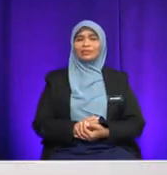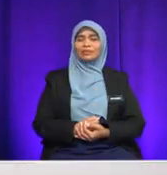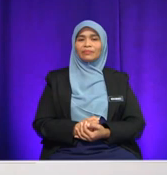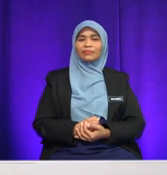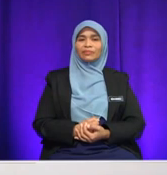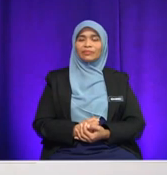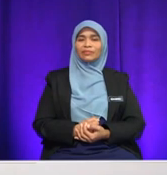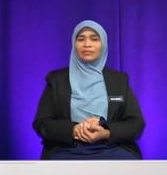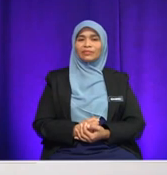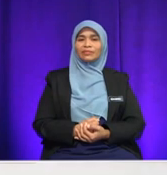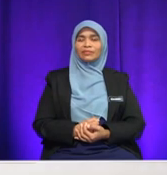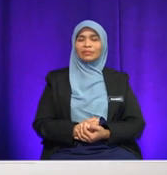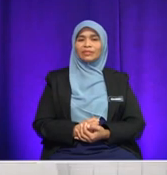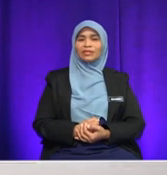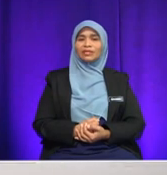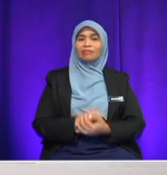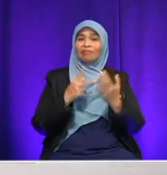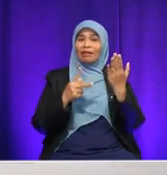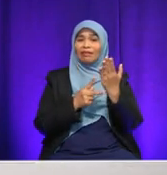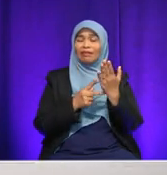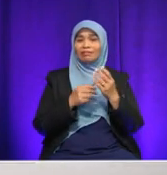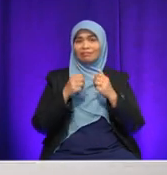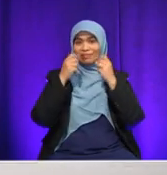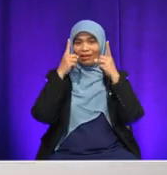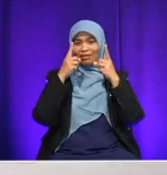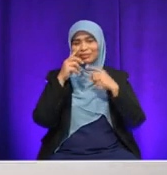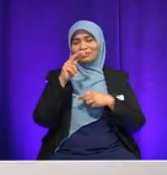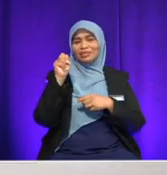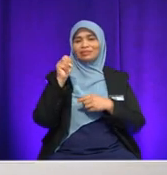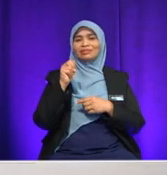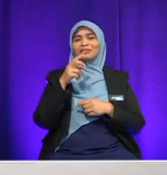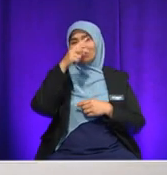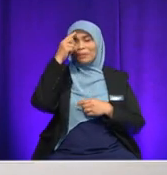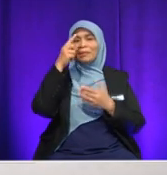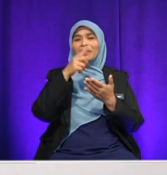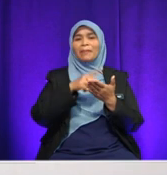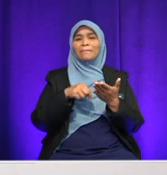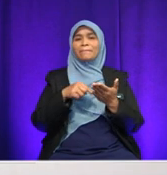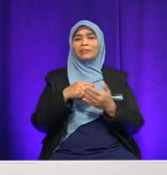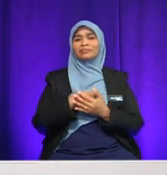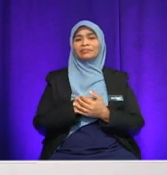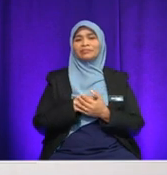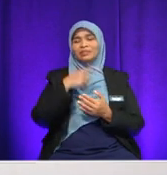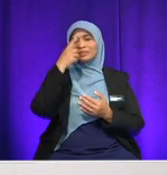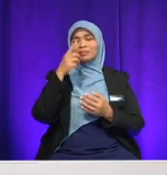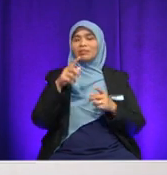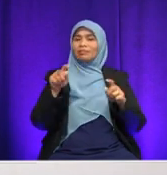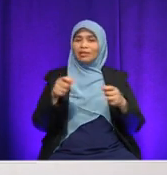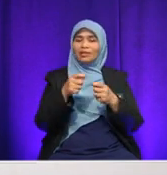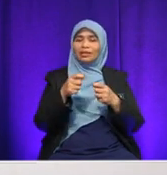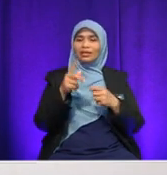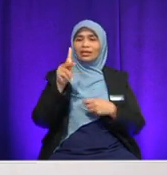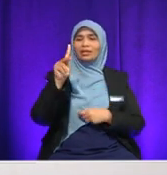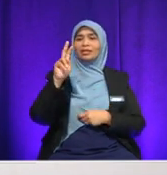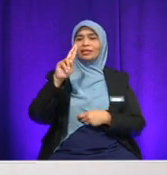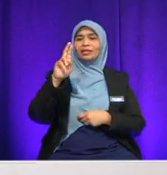Okey, cikgu. Jawapan ni teknik kejutan. Teknik kejutan. Sebab apa? Sebab tindakan krekor